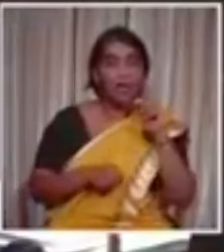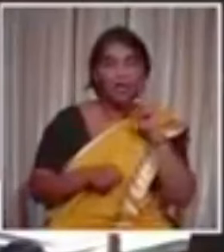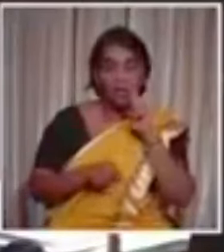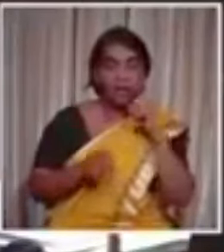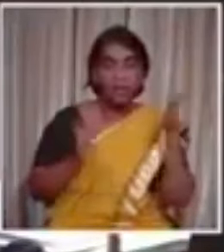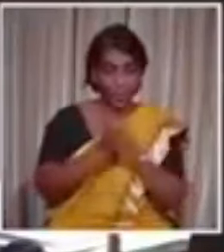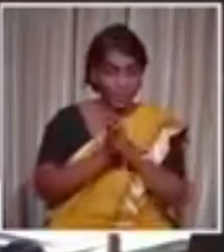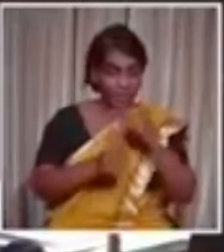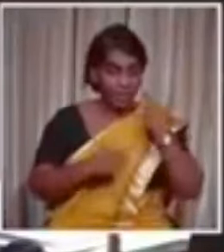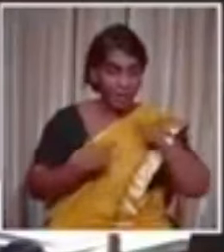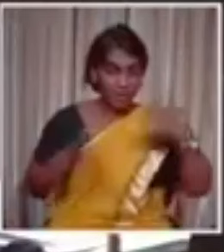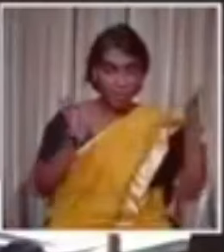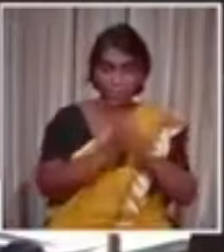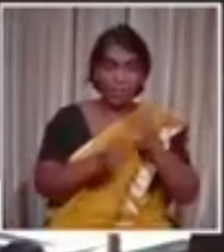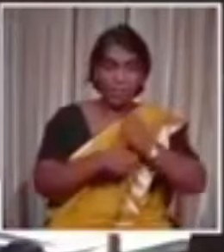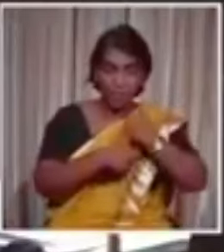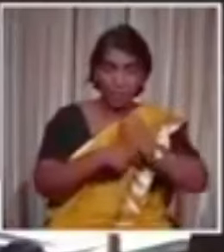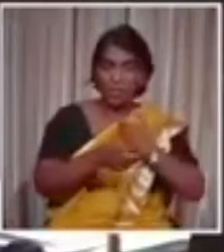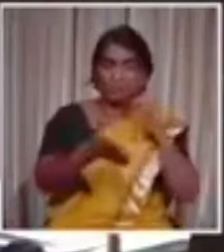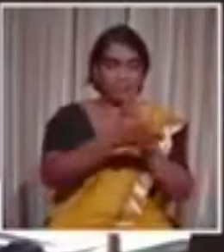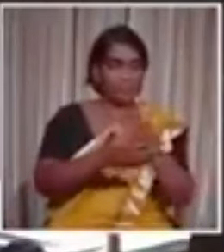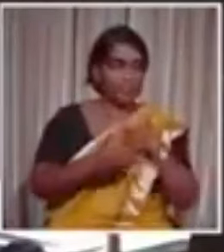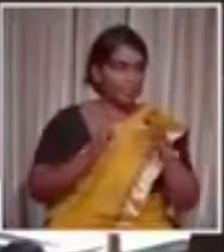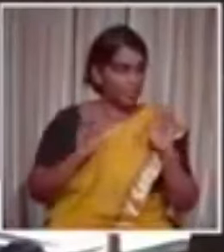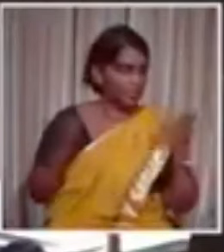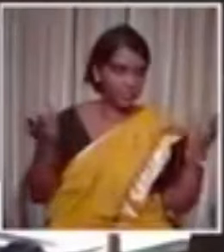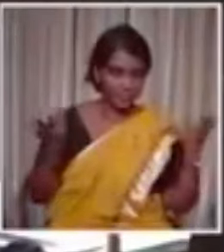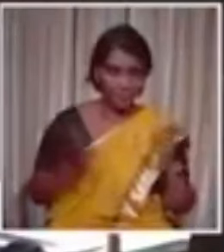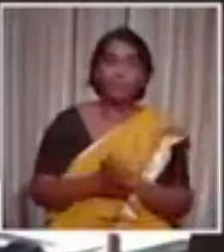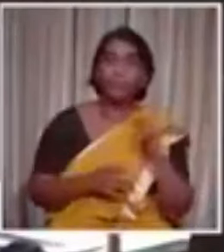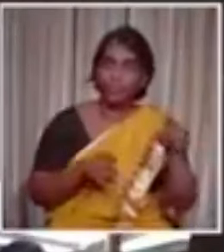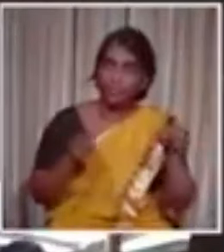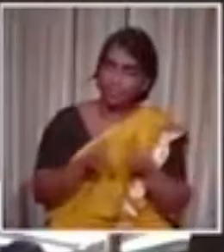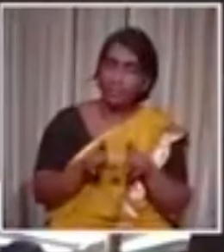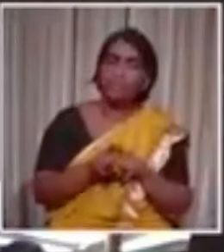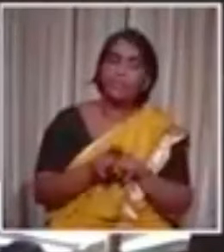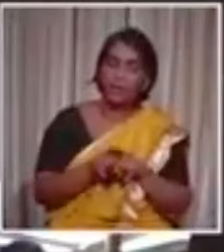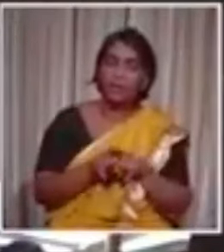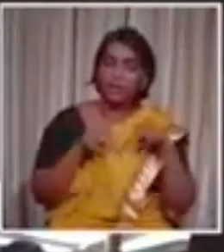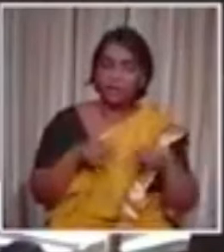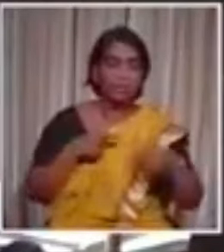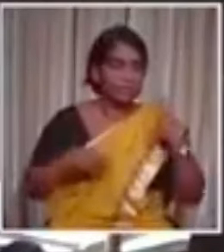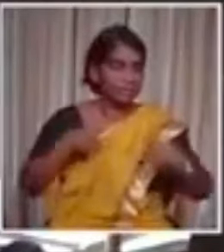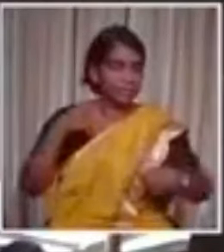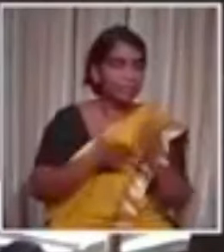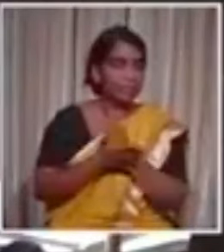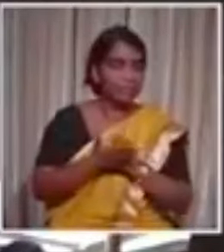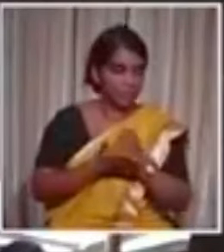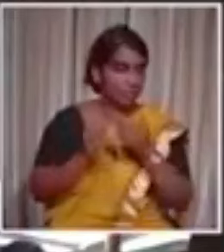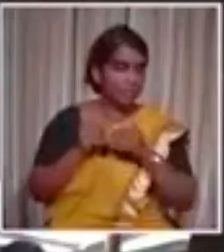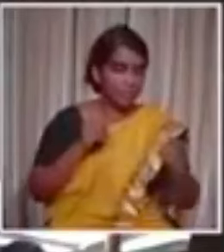රාජපක්ෂ ආණ්ඩුවේ කොටස් කරුවන් බවට පත්වීමට අපි සූදානම් නැහැ. ඒ වගේම දැන් මේ විවාදයේ මුළුමනින්ම